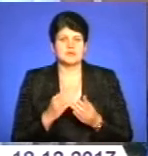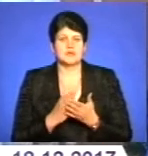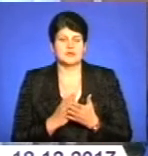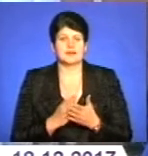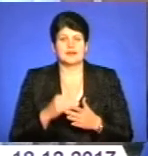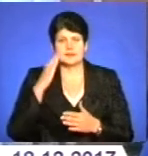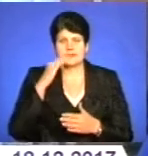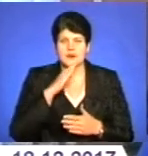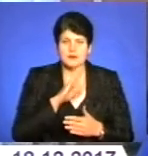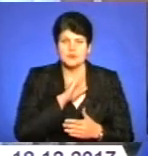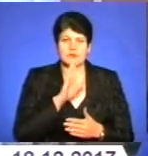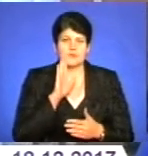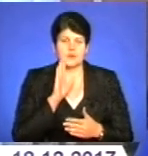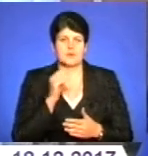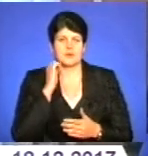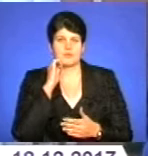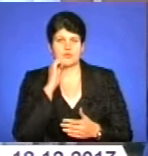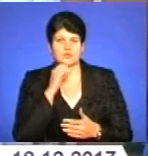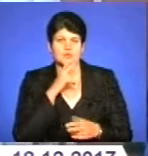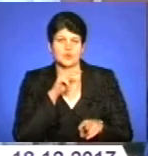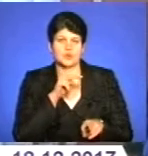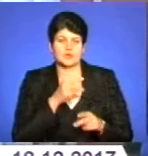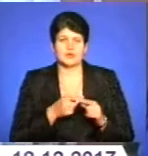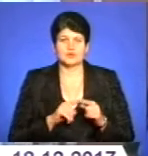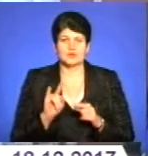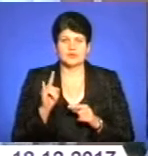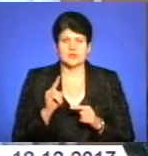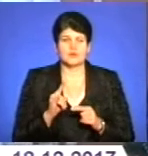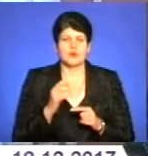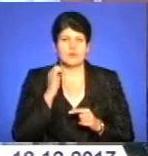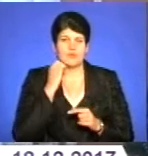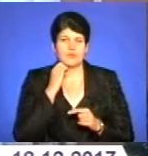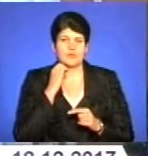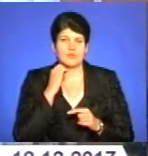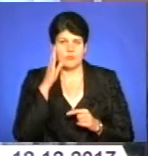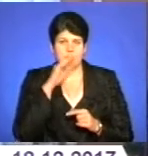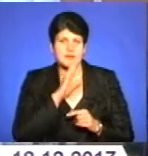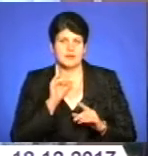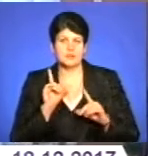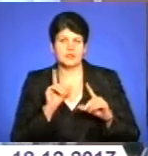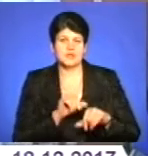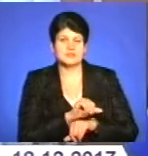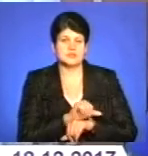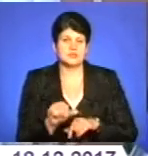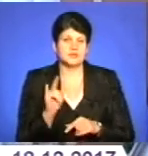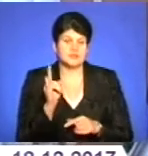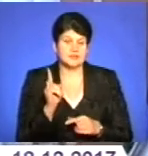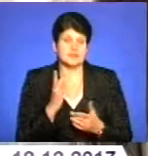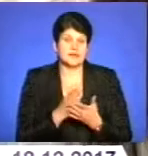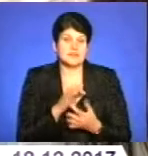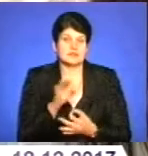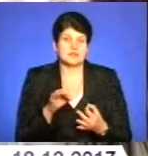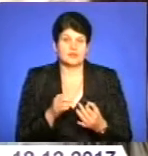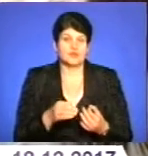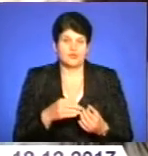і тільки бабуся доглядає цю дитину, бо батьки виїхали за кордон, і вона, власне, стала сиротою при живих батьках.